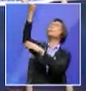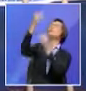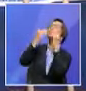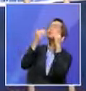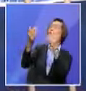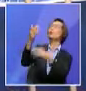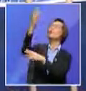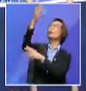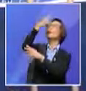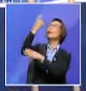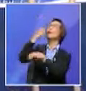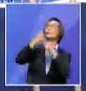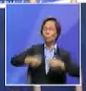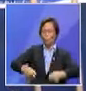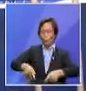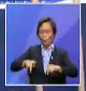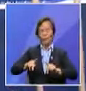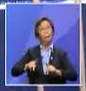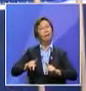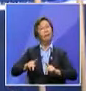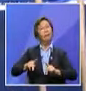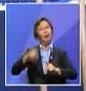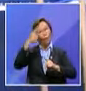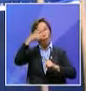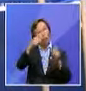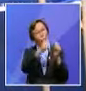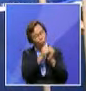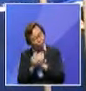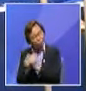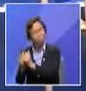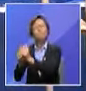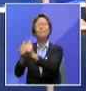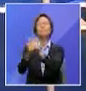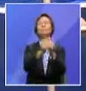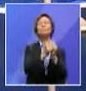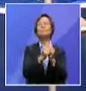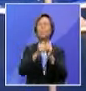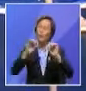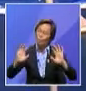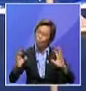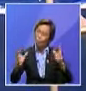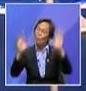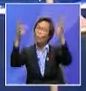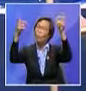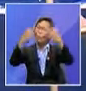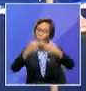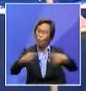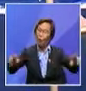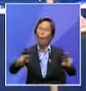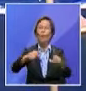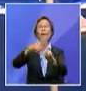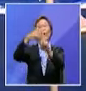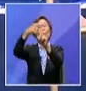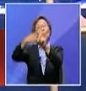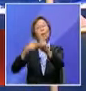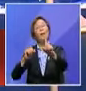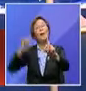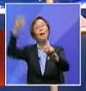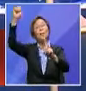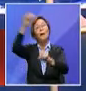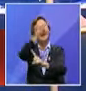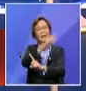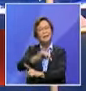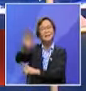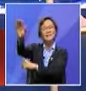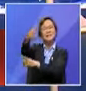Wa Taala atas kesempatan untuk sama-sama kita menyambut pelancaran Bulan Kebangsaan dan Kibar